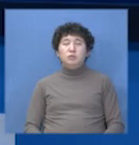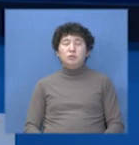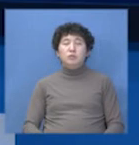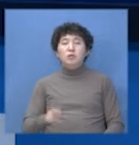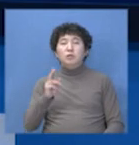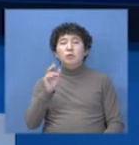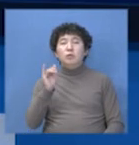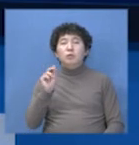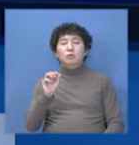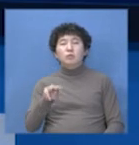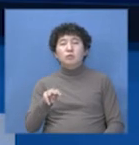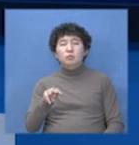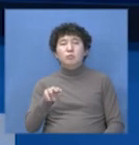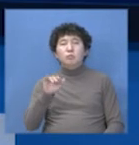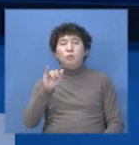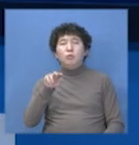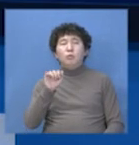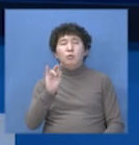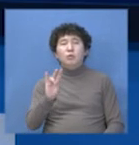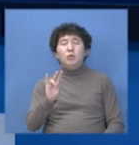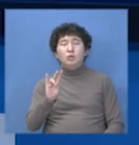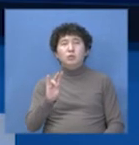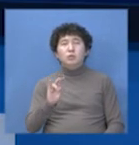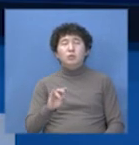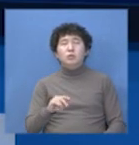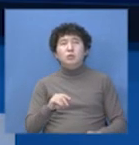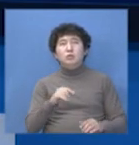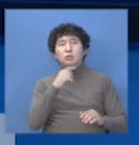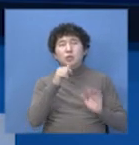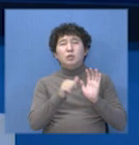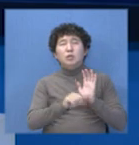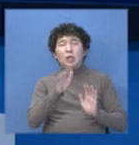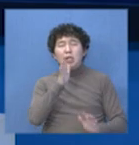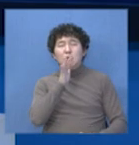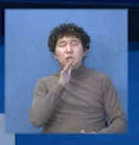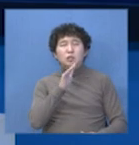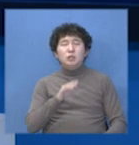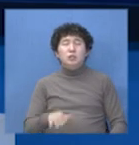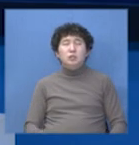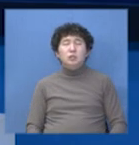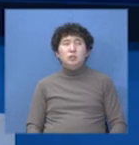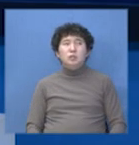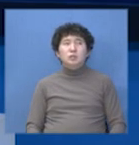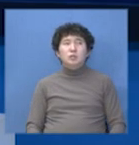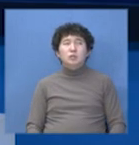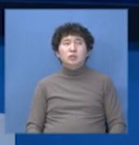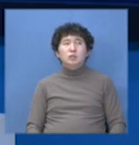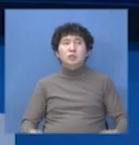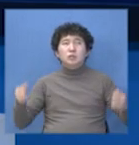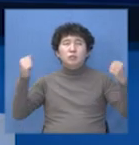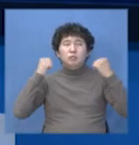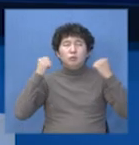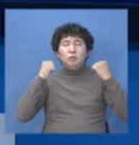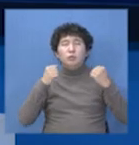Күршімде Ұланасыр той болды. Сары өлең ауылдық өкірігіне 60 жыл толуына байланысты мерейтой аталып өтті. Киіз үй тігіліп, спорттық